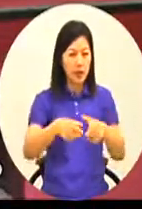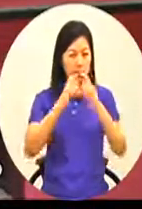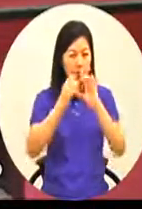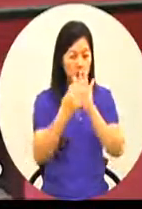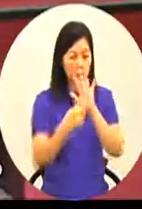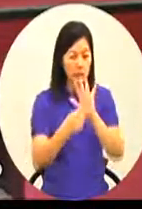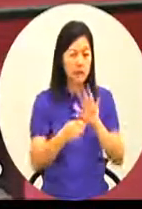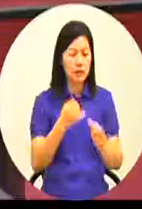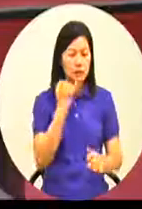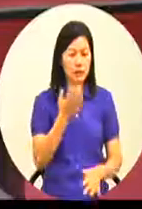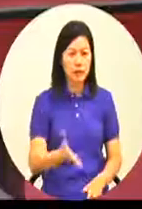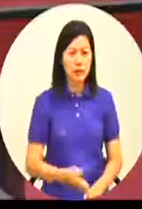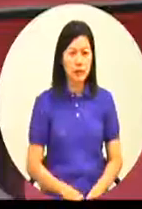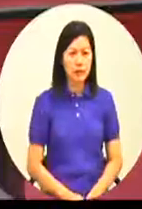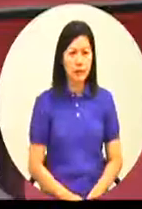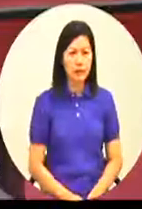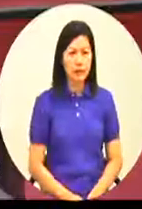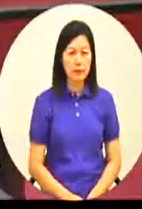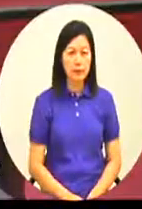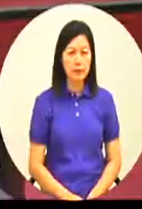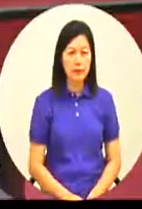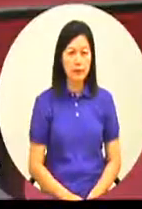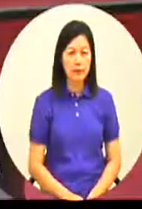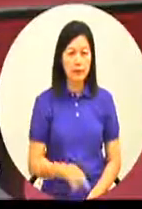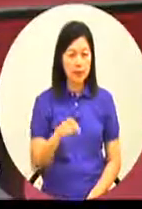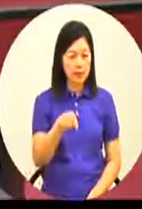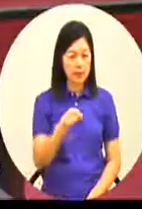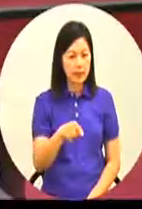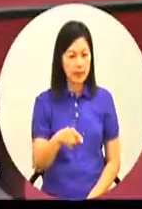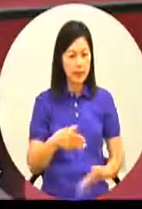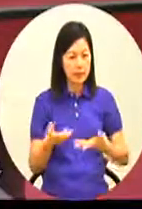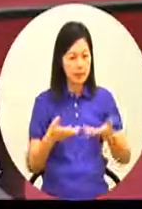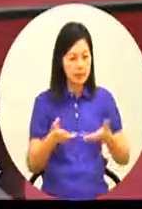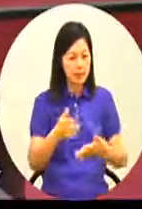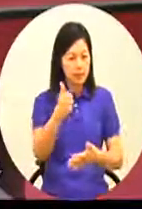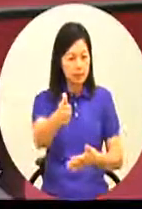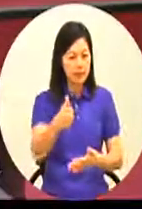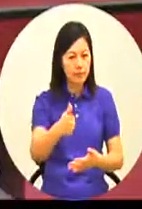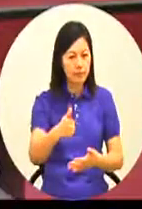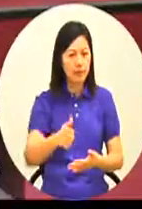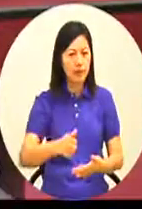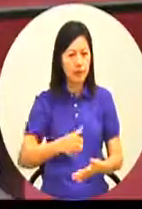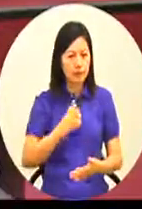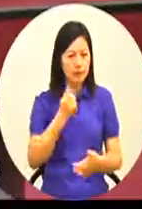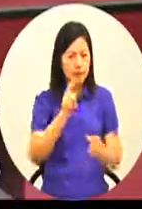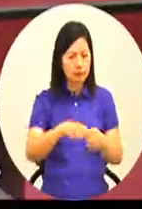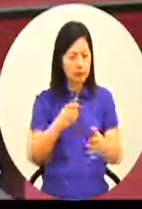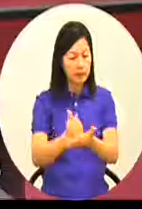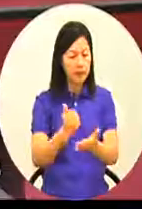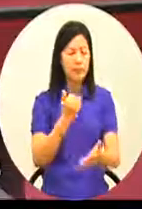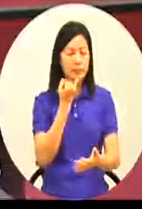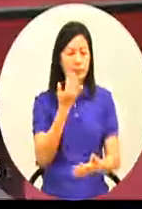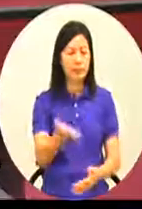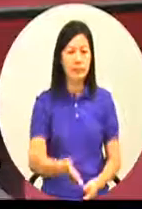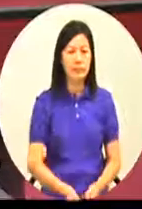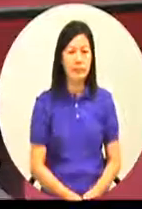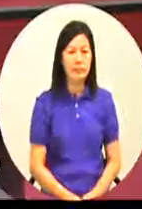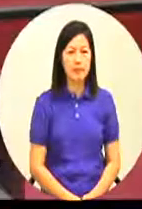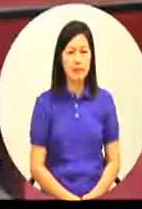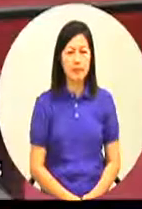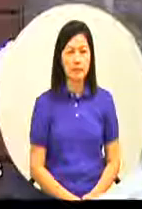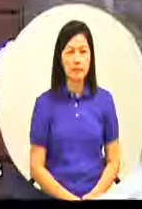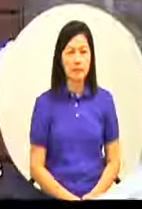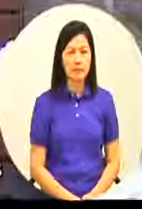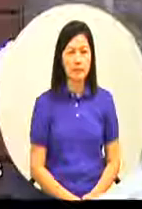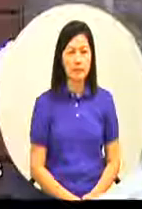后让这样子的美事能够成真。 局长请答复。 谢谢主席，谢谢